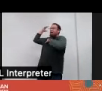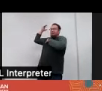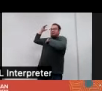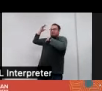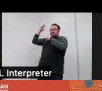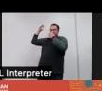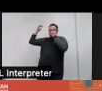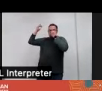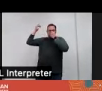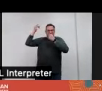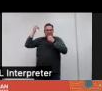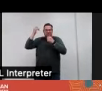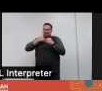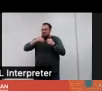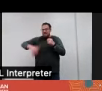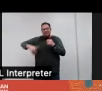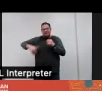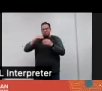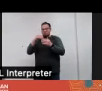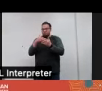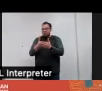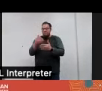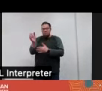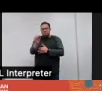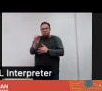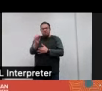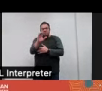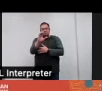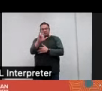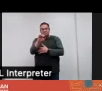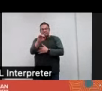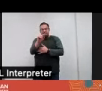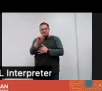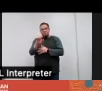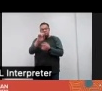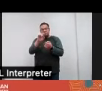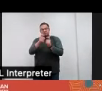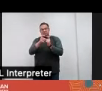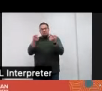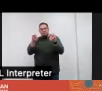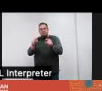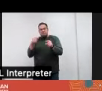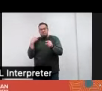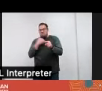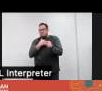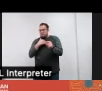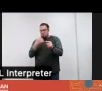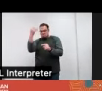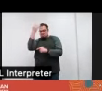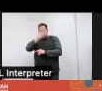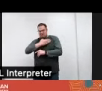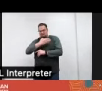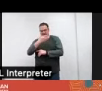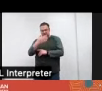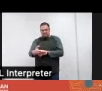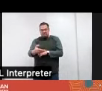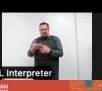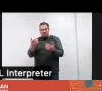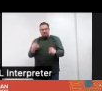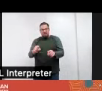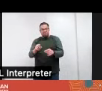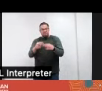haven't been in Oregon yet, so climate change is really happening in the islands. We're at the forefront. بالفعل هناك تغيير مناخ